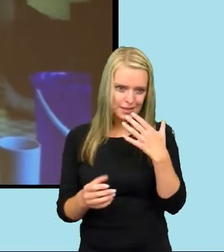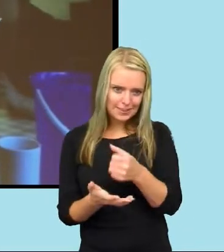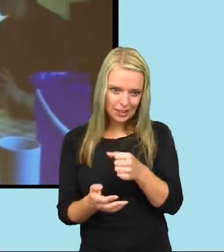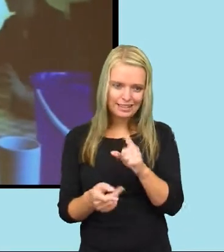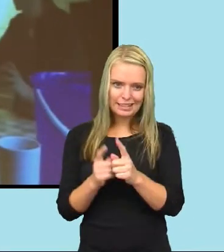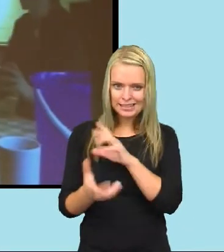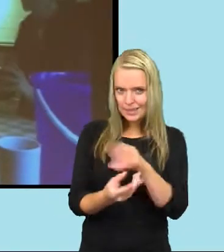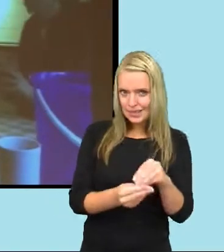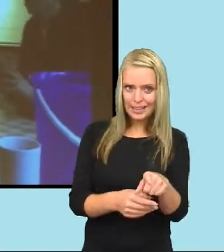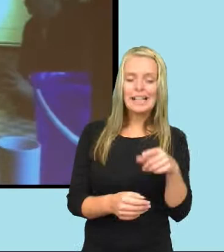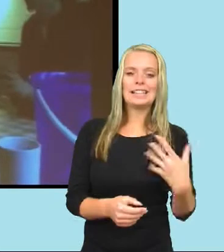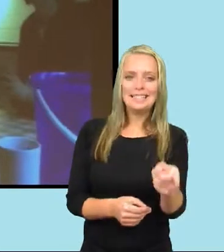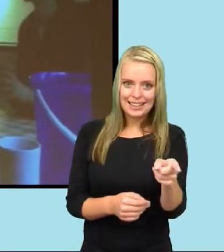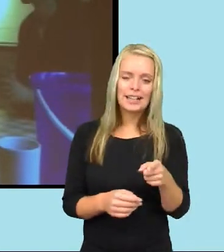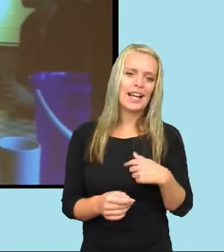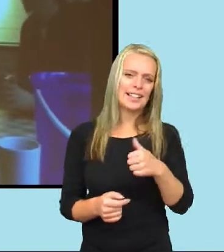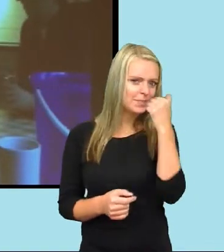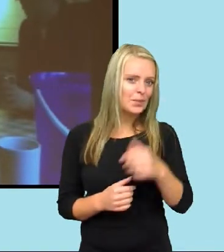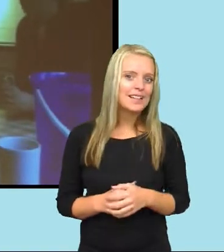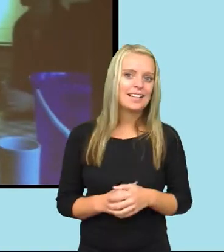lite för knepigt. Så att...